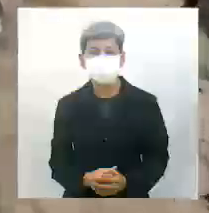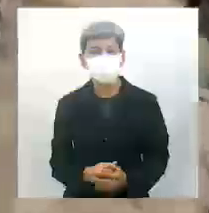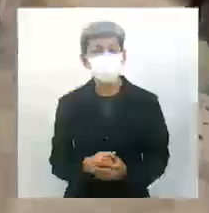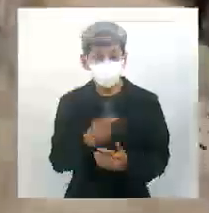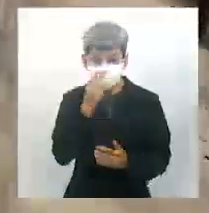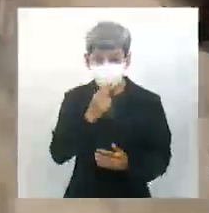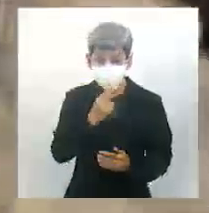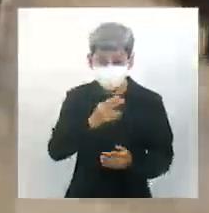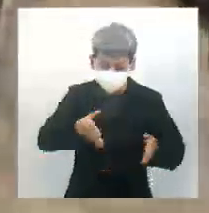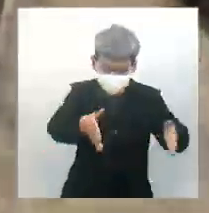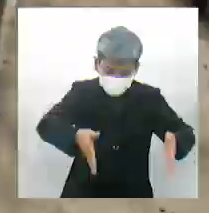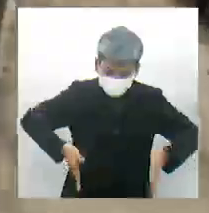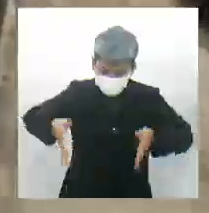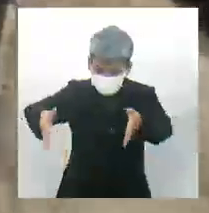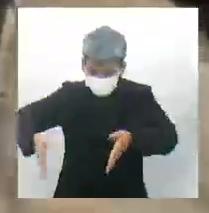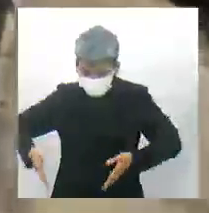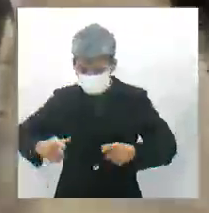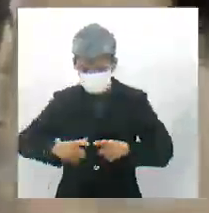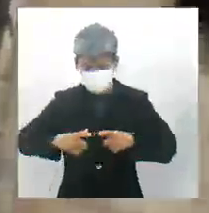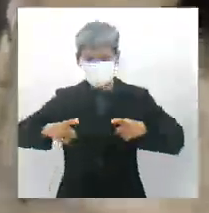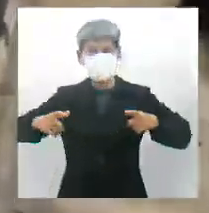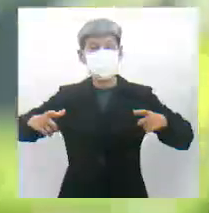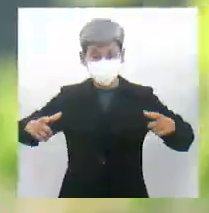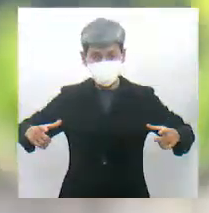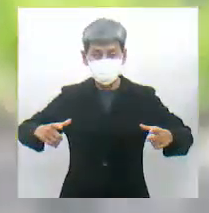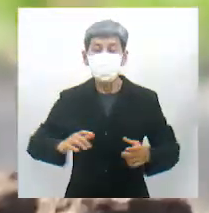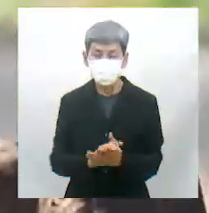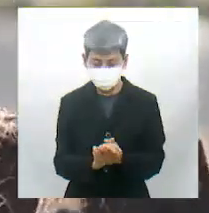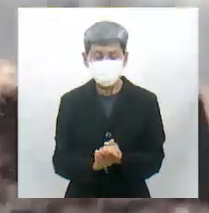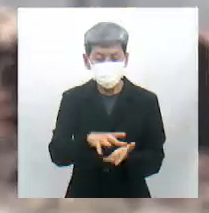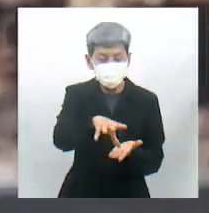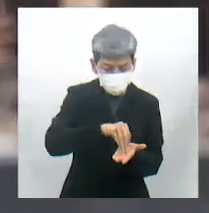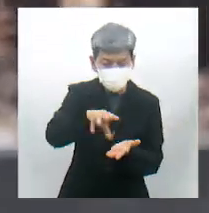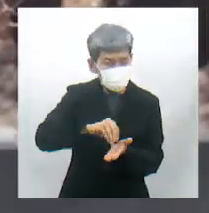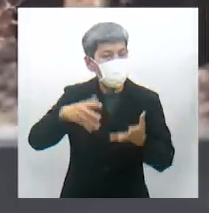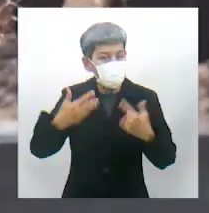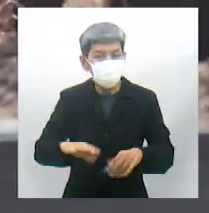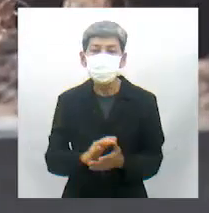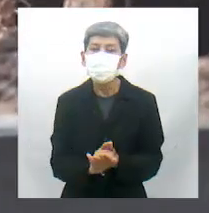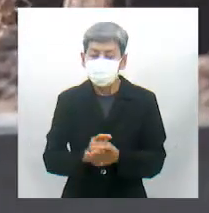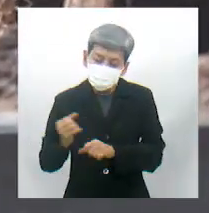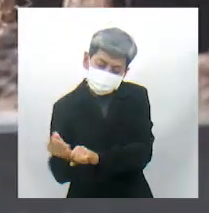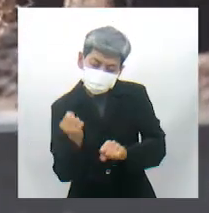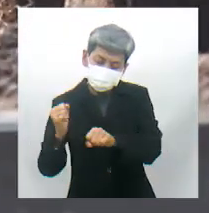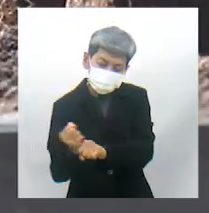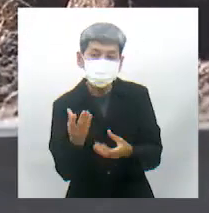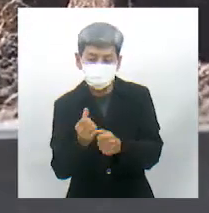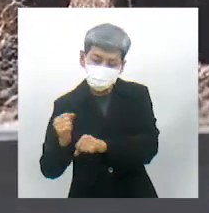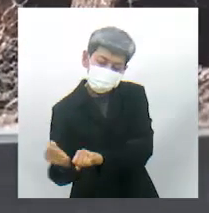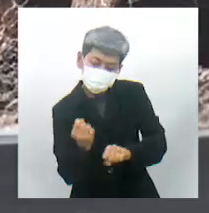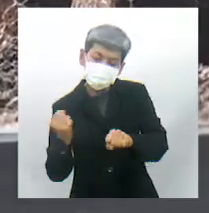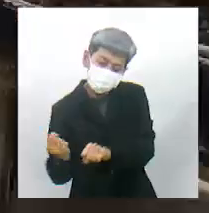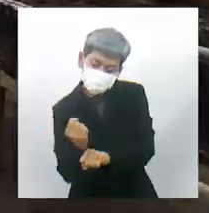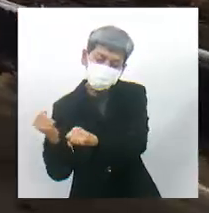อยู่ในแปลงผักของเราอันใหญ ่ครับ ใช่ไหมครับอันนี้คือเพิ่งเก็บผักไป เก็บผักไปเราก็มาพรวนดินพลิกดินว่าง่าย